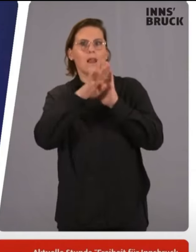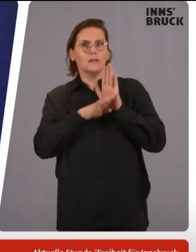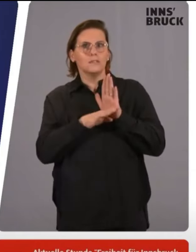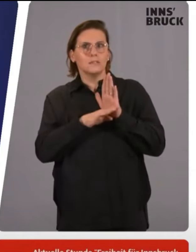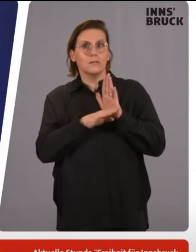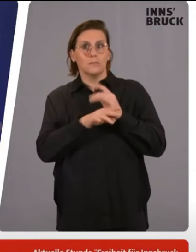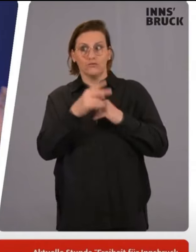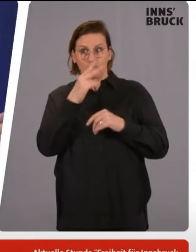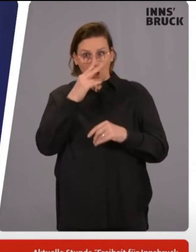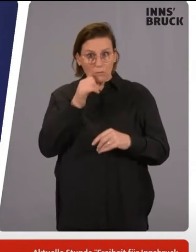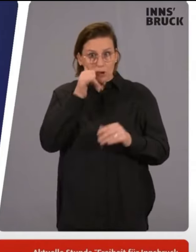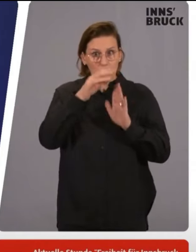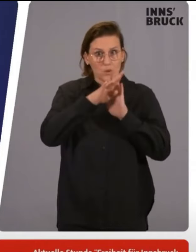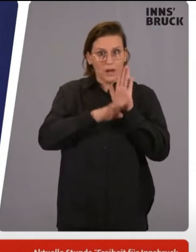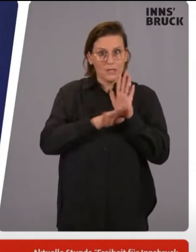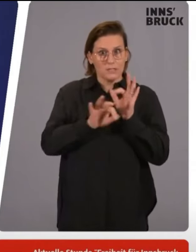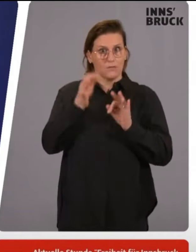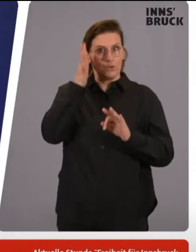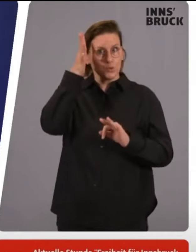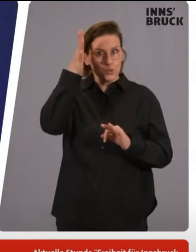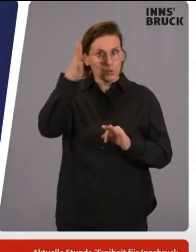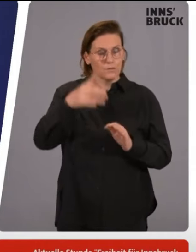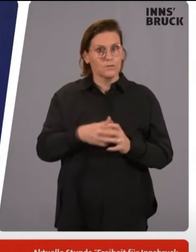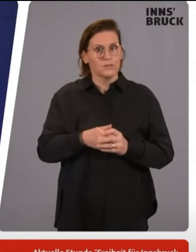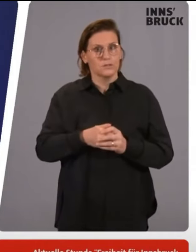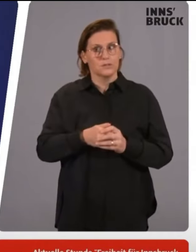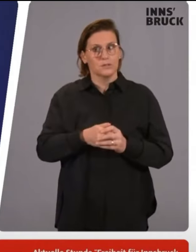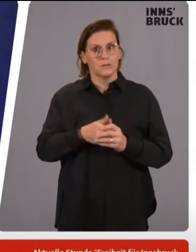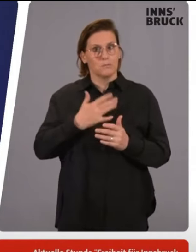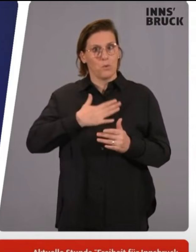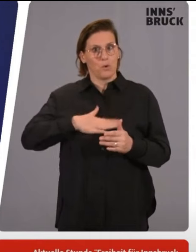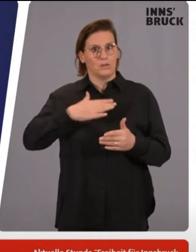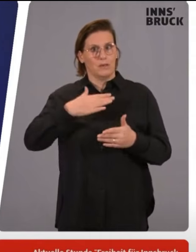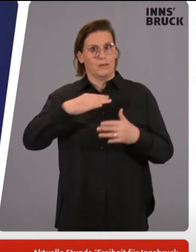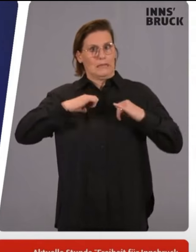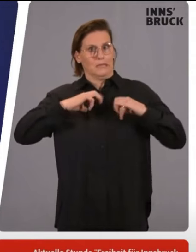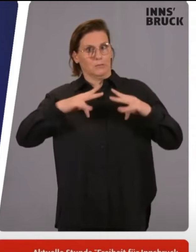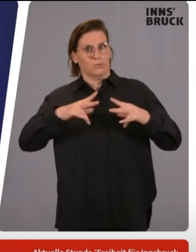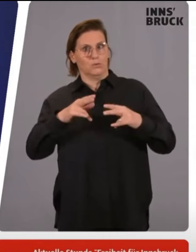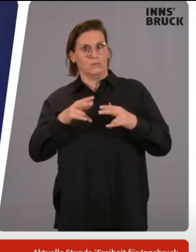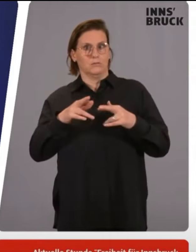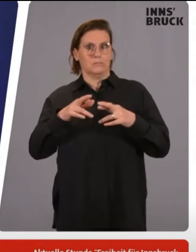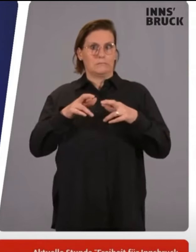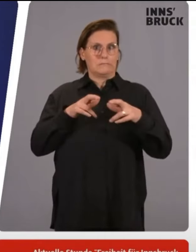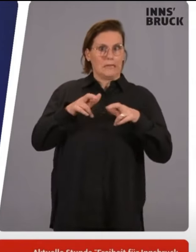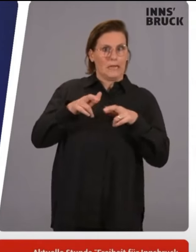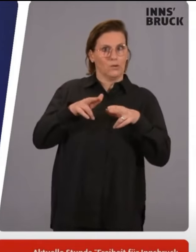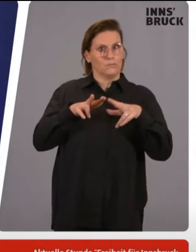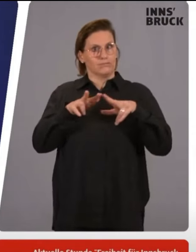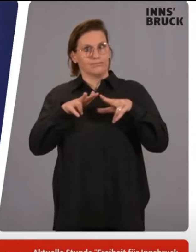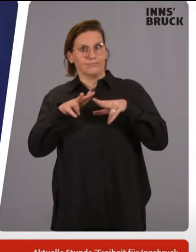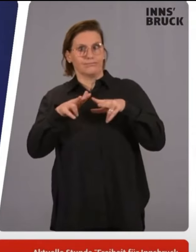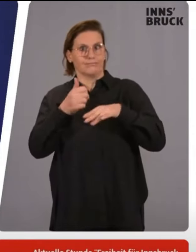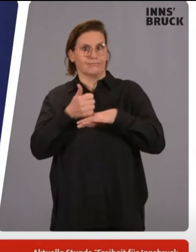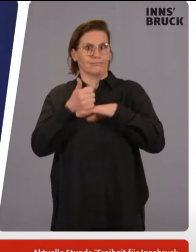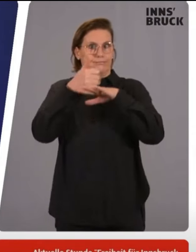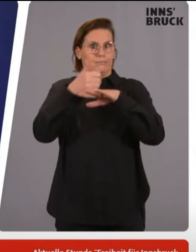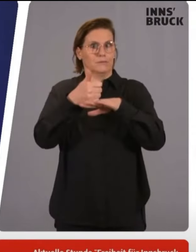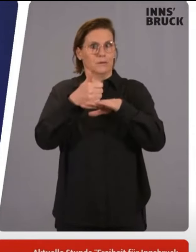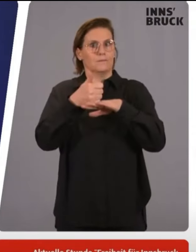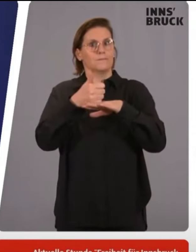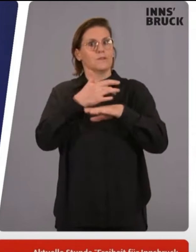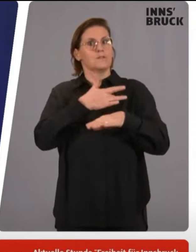Grüne Liste angch für die Zukunft zukünftig in insbru regieren soll und das in die Hand halten was haben wir da da haben einen